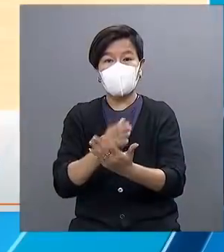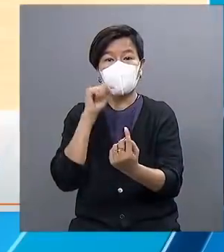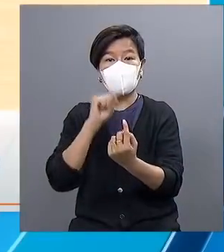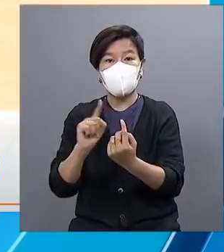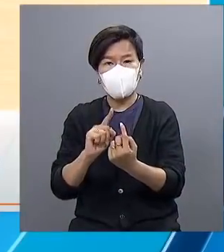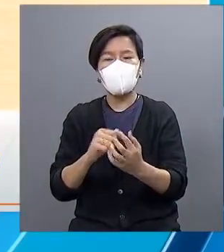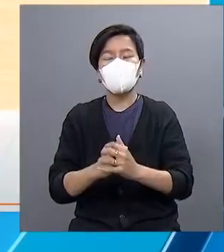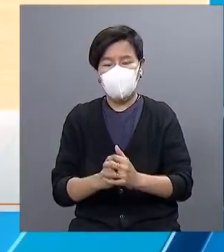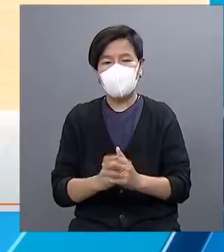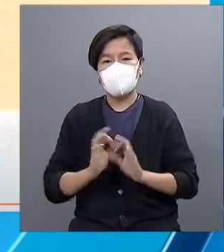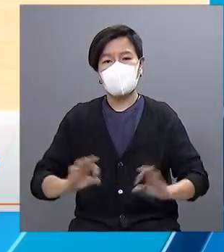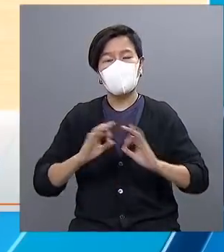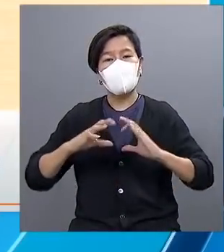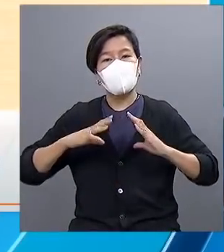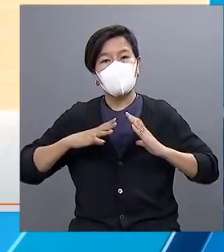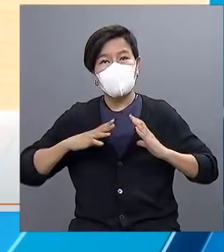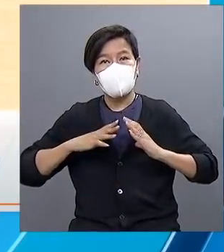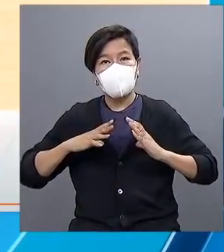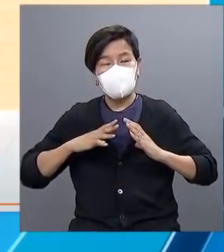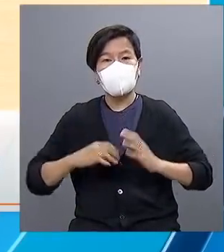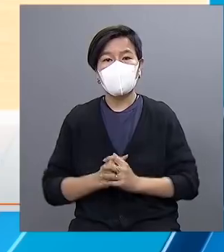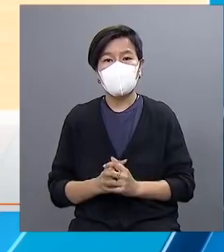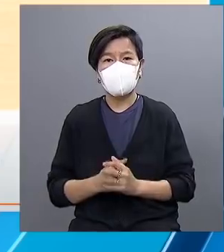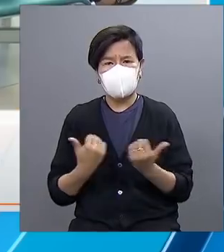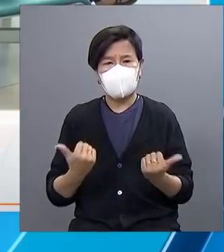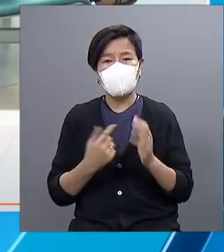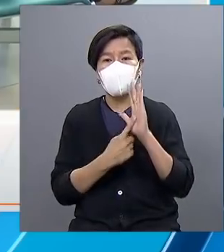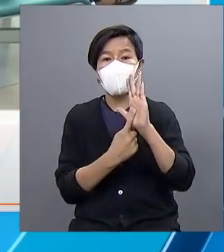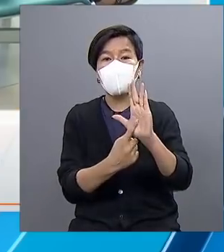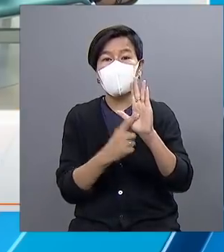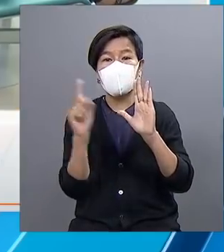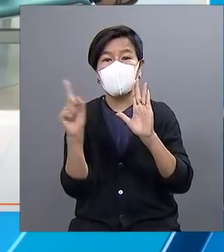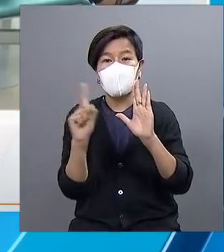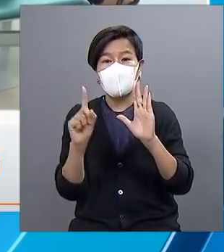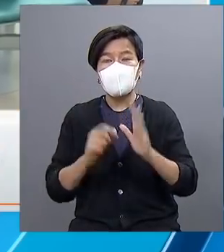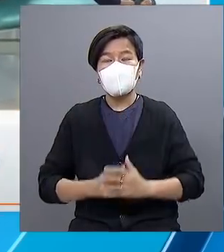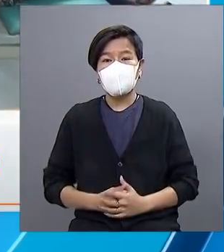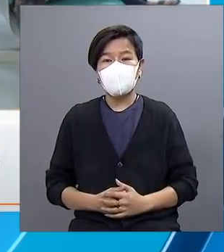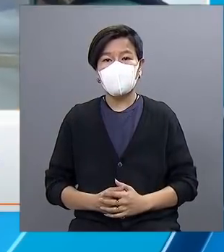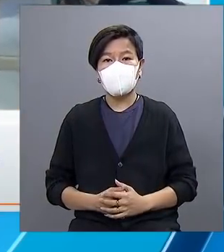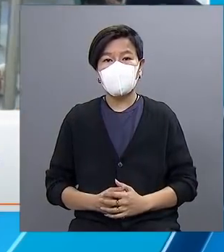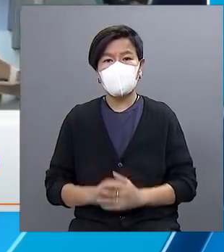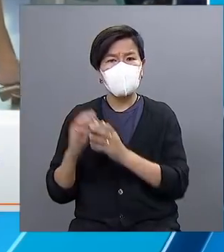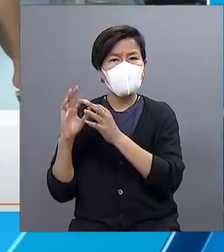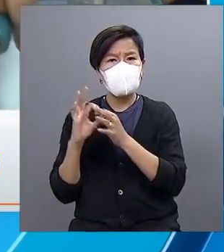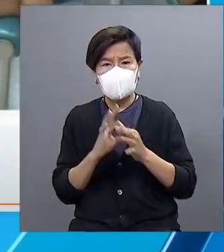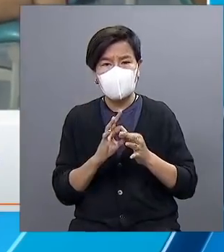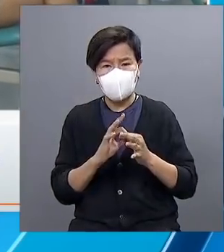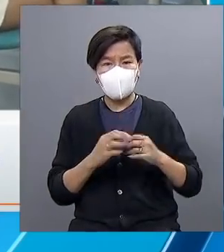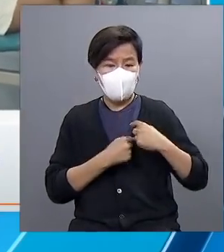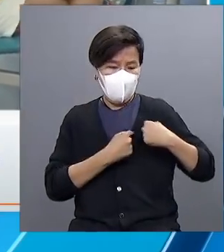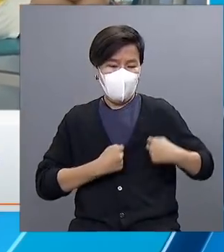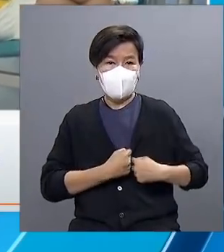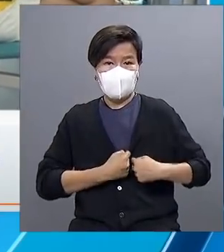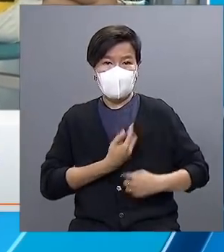นะครับเพราะว่ามันเคยมีเหตุการณ์ที่ว่าอาจจะมีผลต่อระบบของกล้ามเนื้อหัวใจหรือกันที่